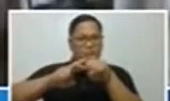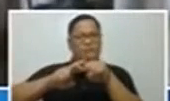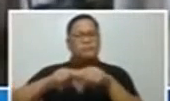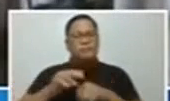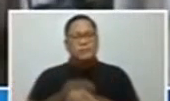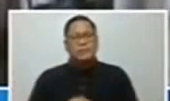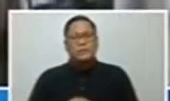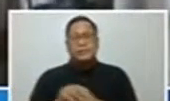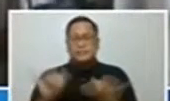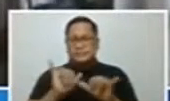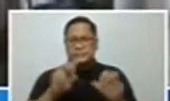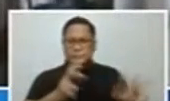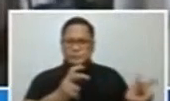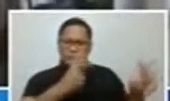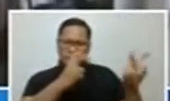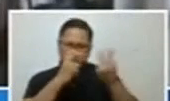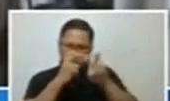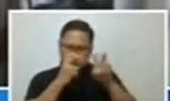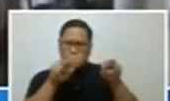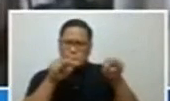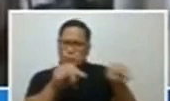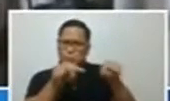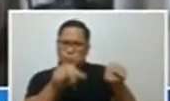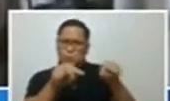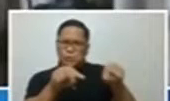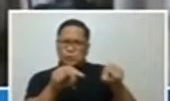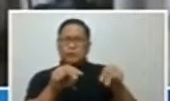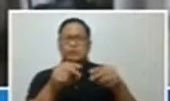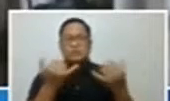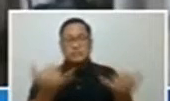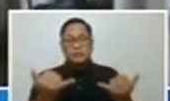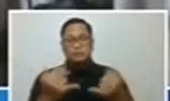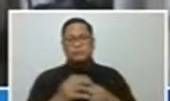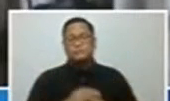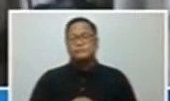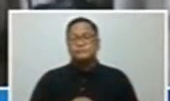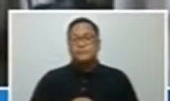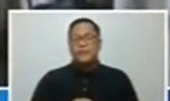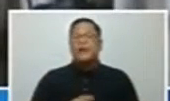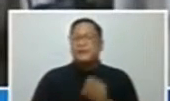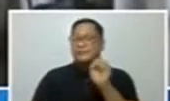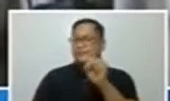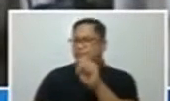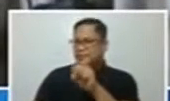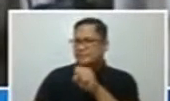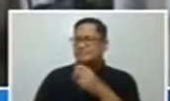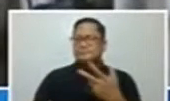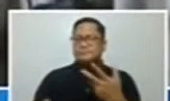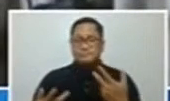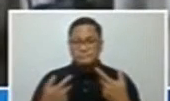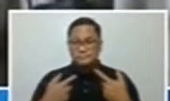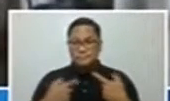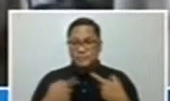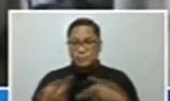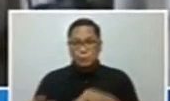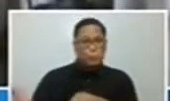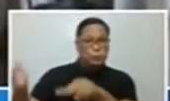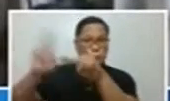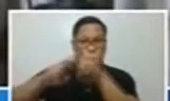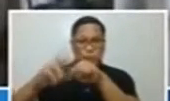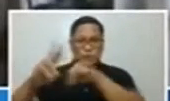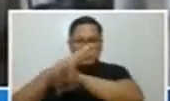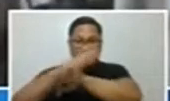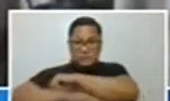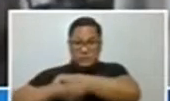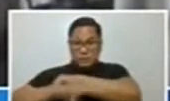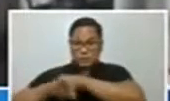saka mga mayors, no, at pati rin yung mga ibang stakeholders doon sa Palo Leyte at